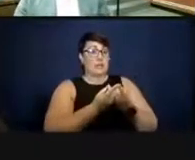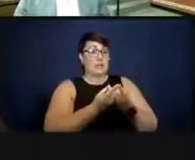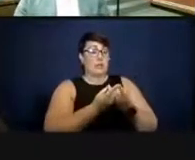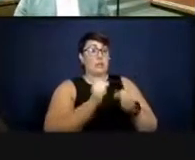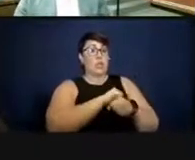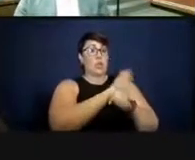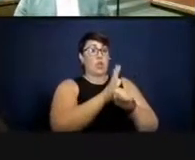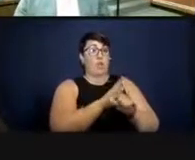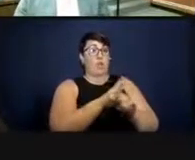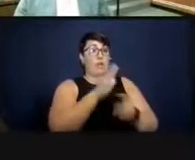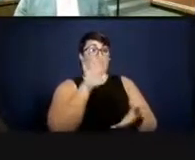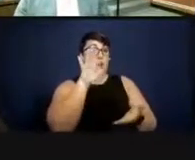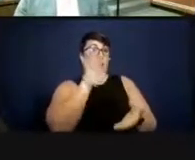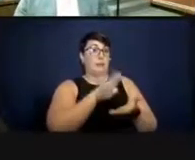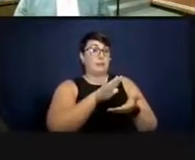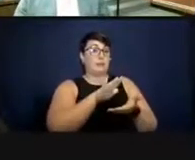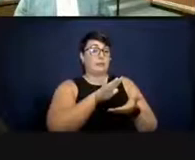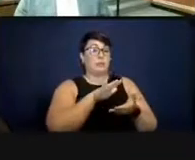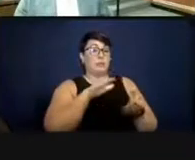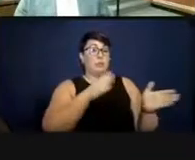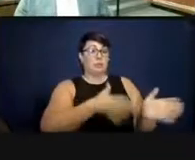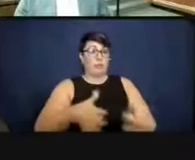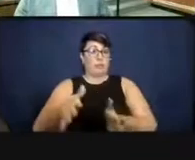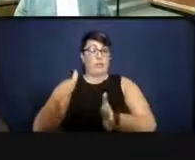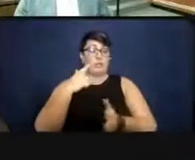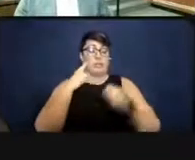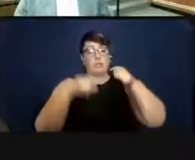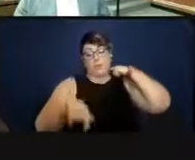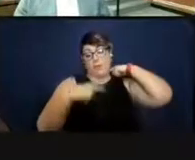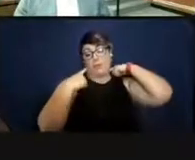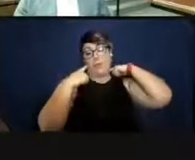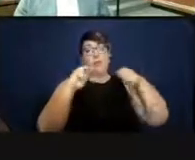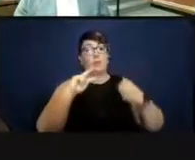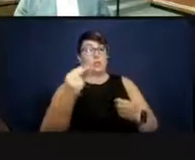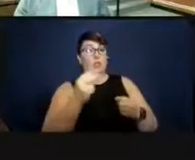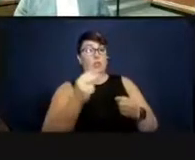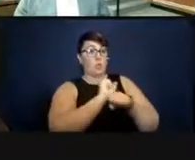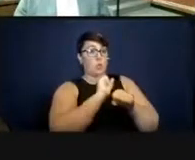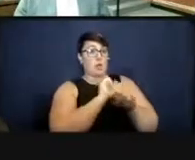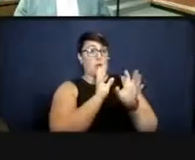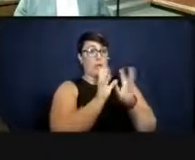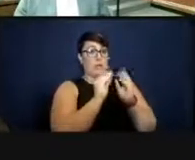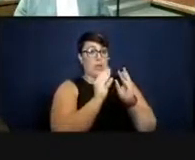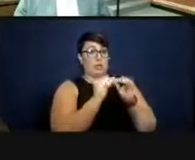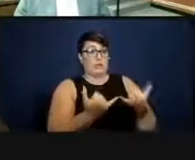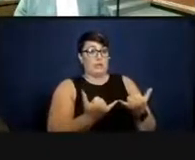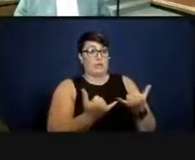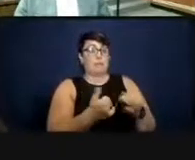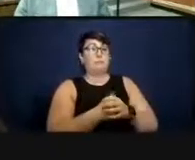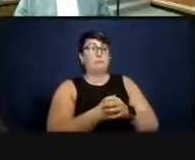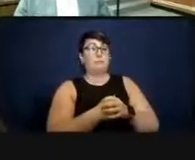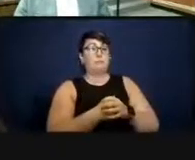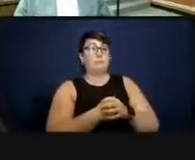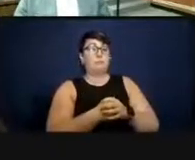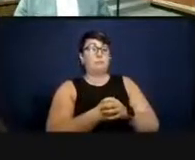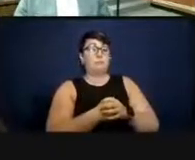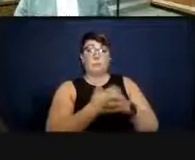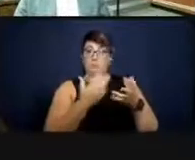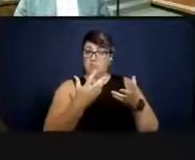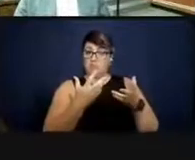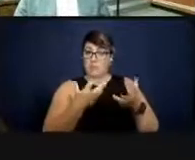iwapo tungeza kuyajumuisha katika agenda yetu ya leo katika mambo ambayo tutazungumzia hii leo.